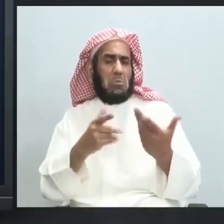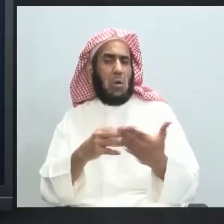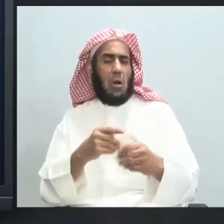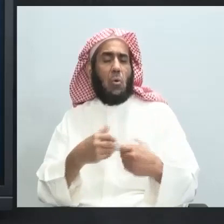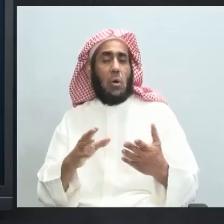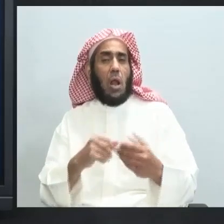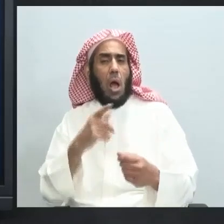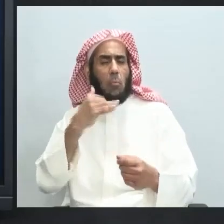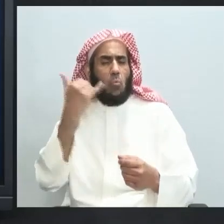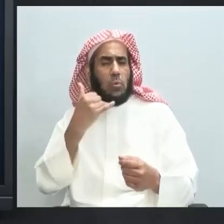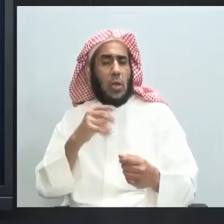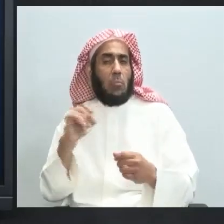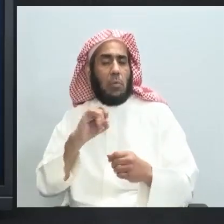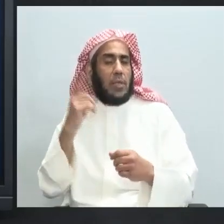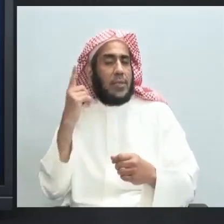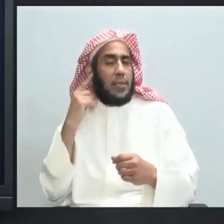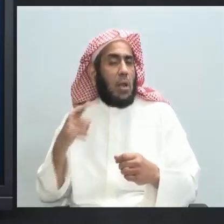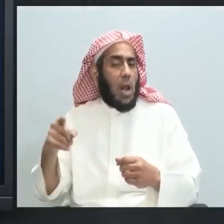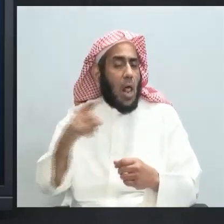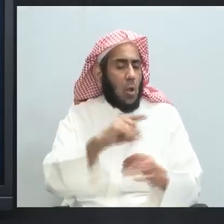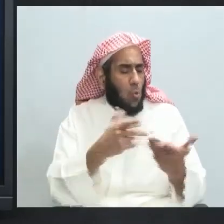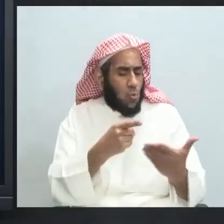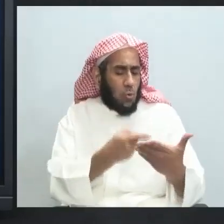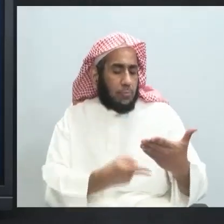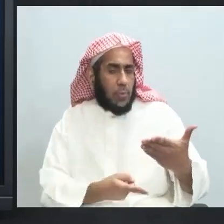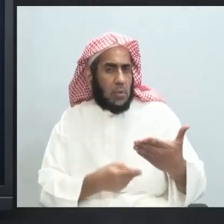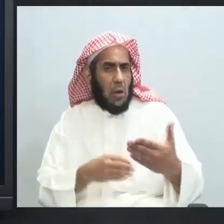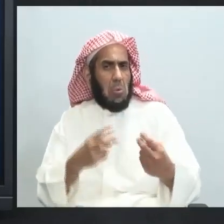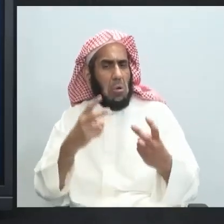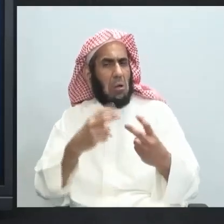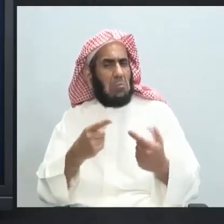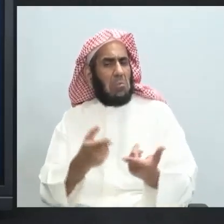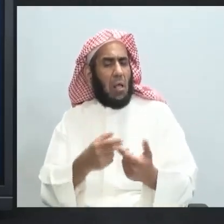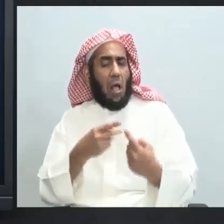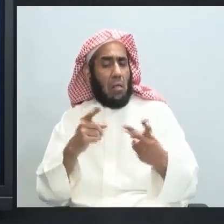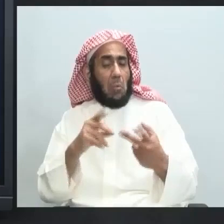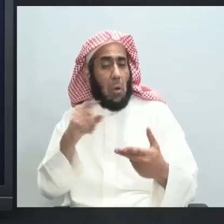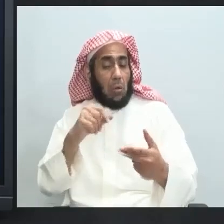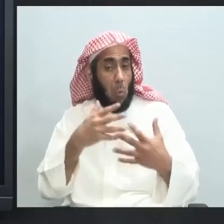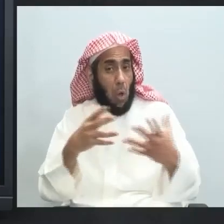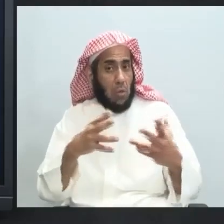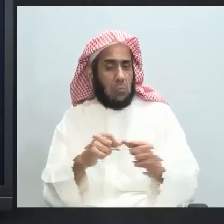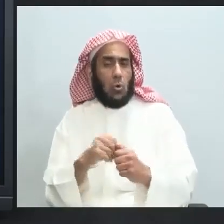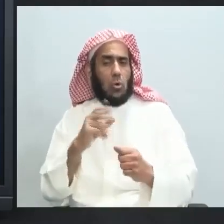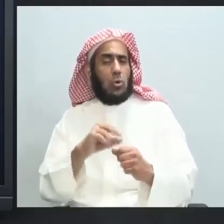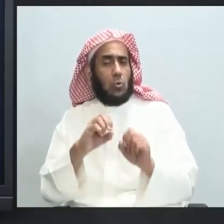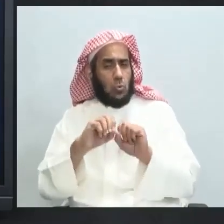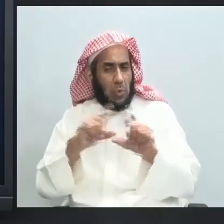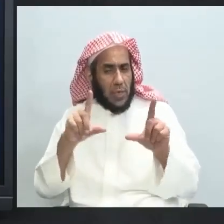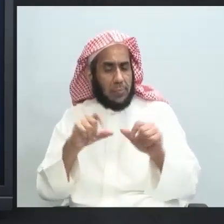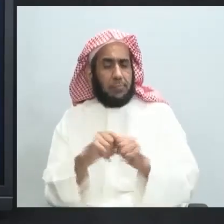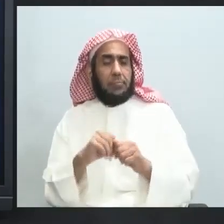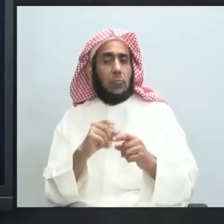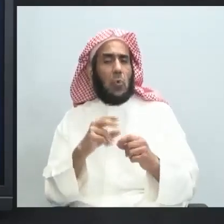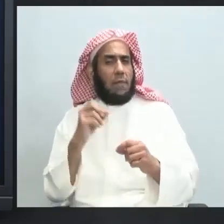لا بد لمنظمه ان تستمع الى هذه الاراء حتى لو كان الراي معارض اذا كان هنالك خطا بين او امر واضح تبين اذا